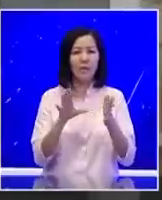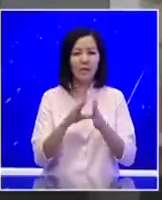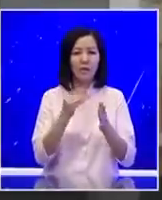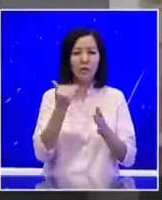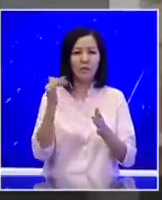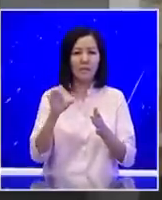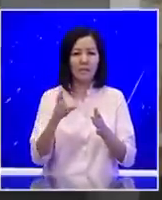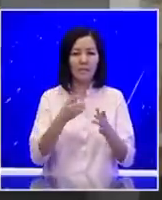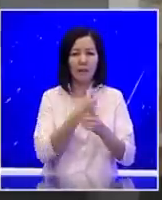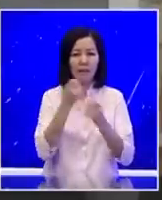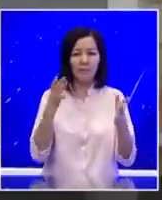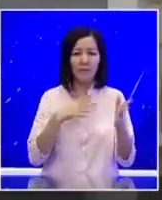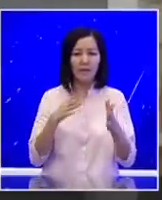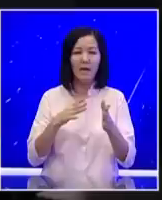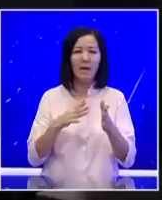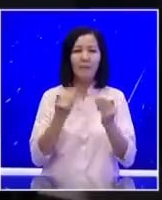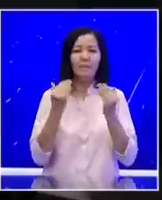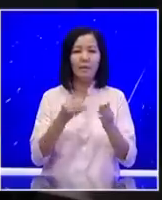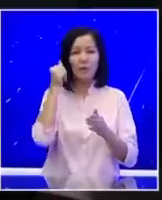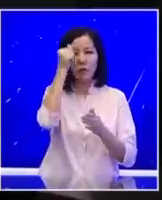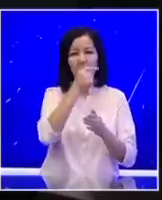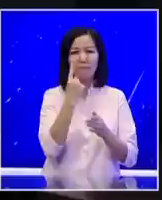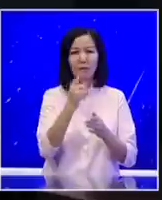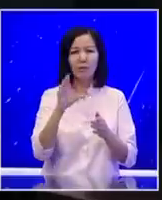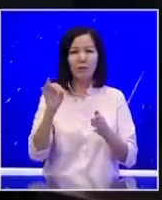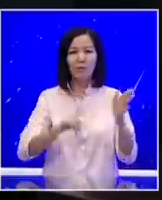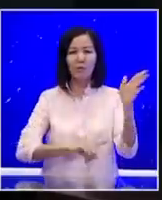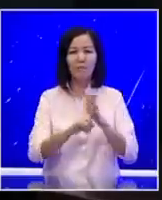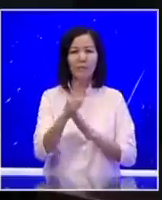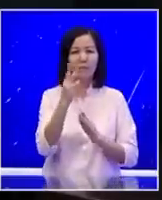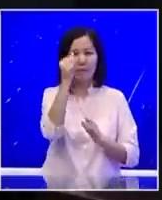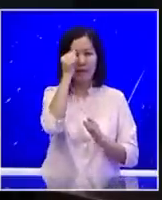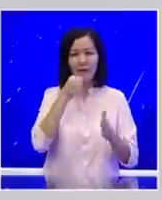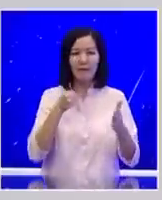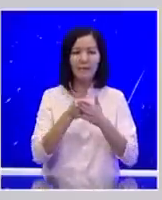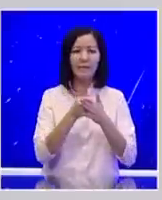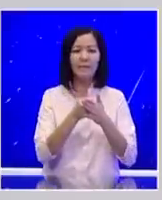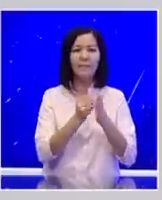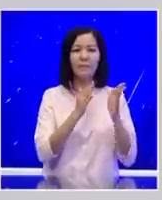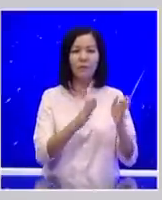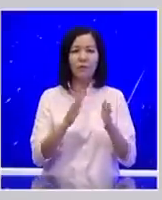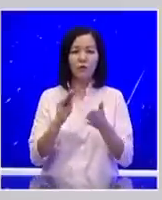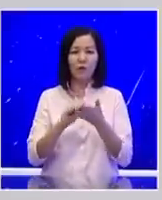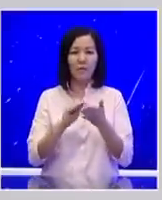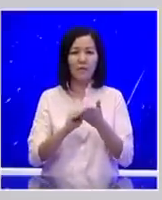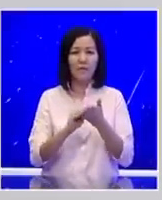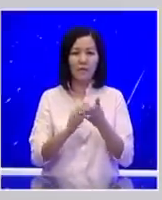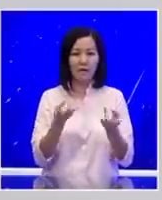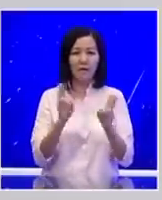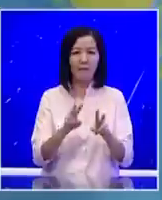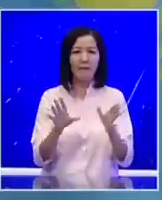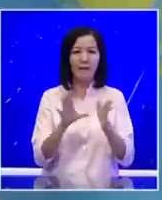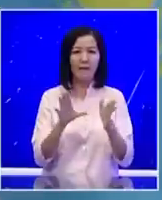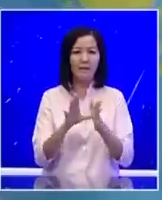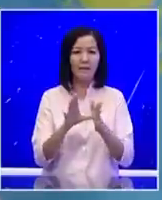энерготрейд жауапкершілігі шектеулі серіктестігі мамандары мәлімдеді. Ағымдағы жылдың 1 сәуірінен 2 айға дейін баға тұрақтылығы сақталады.